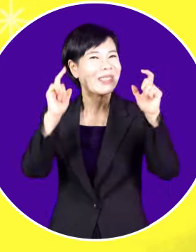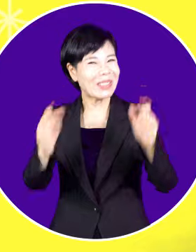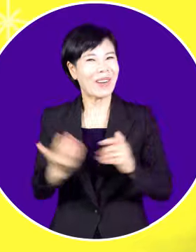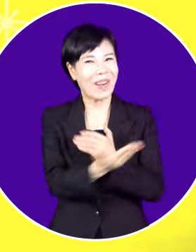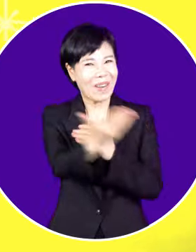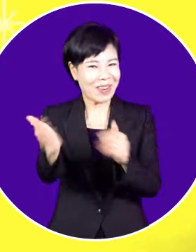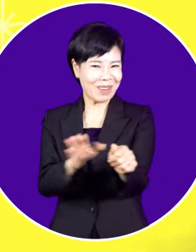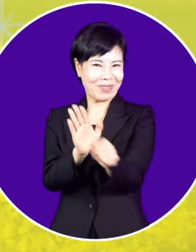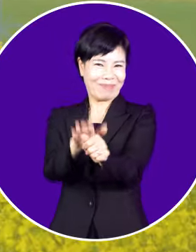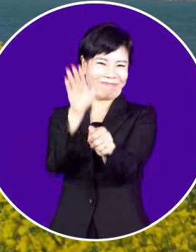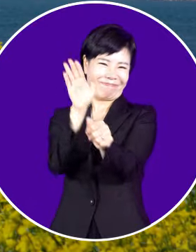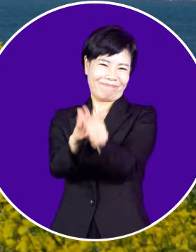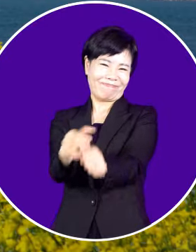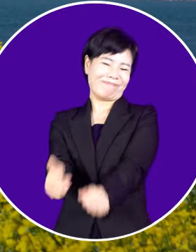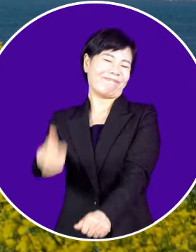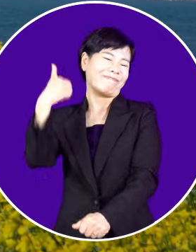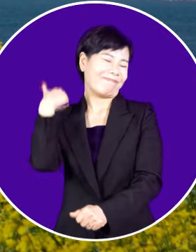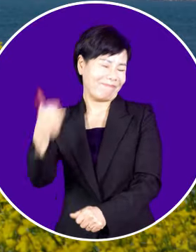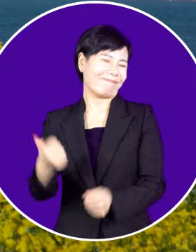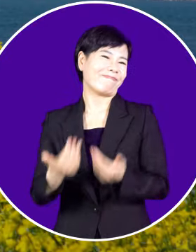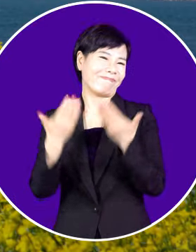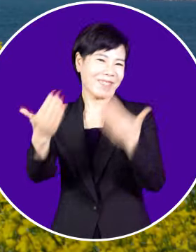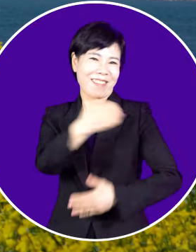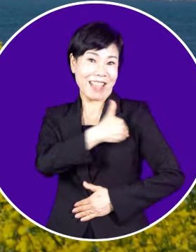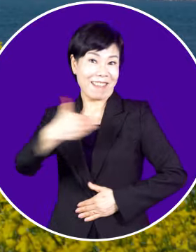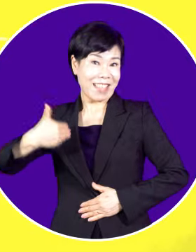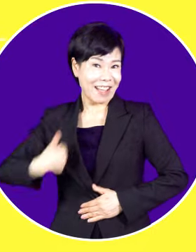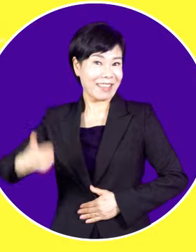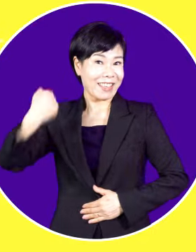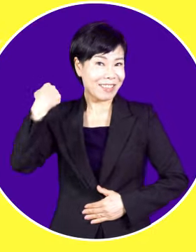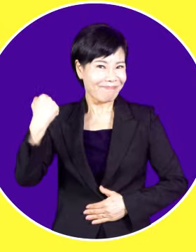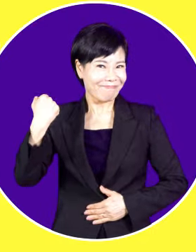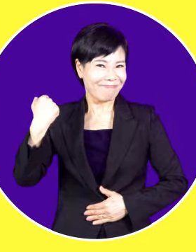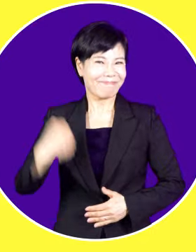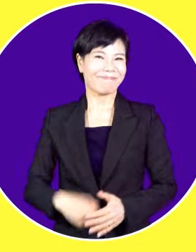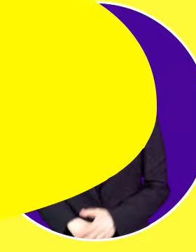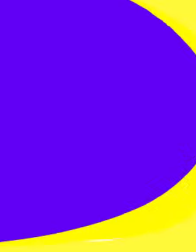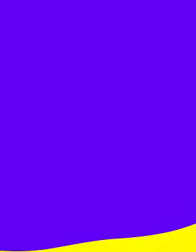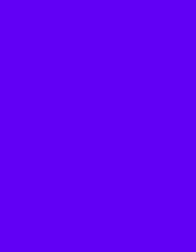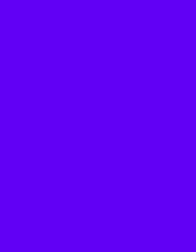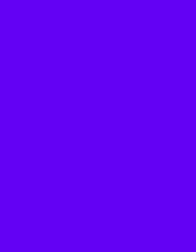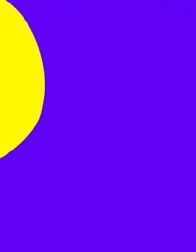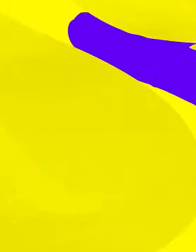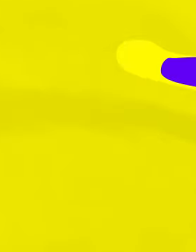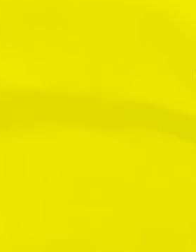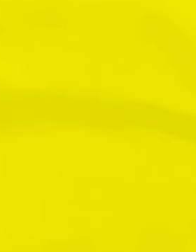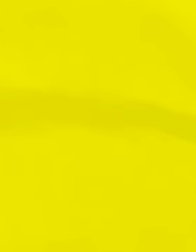제주도가 여러분 등 뒤에 있으니 언제 어디서나 당당하게 걷기!